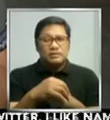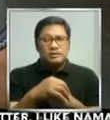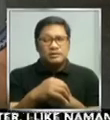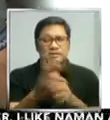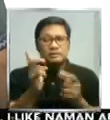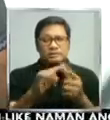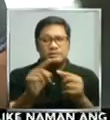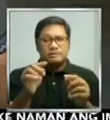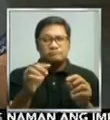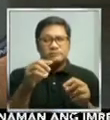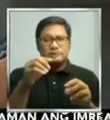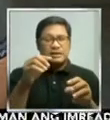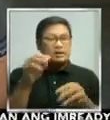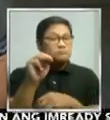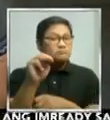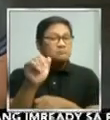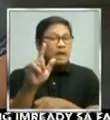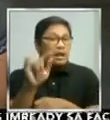Malate at Santa Cruz.